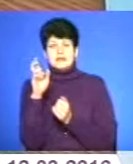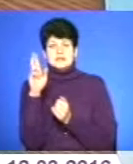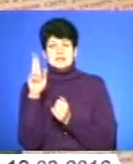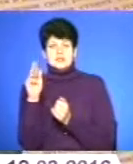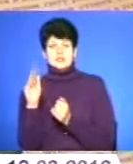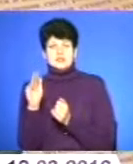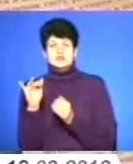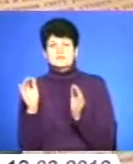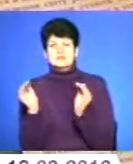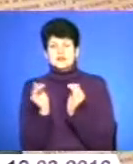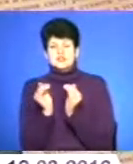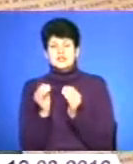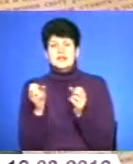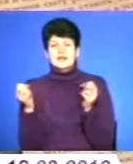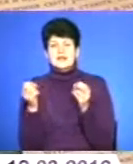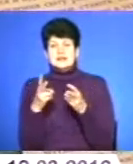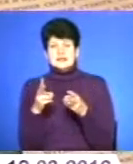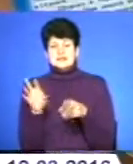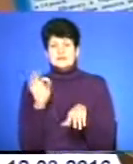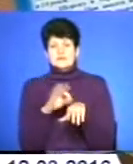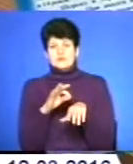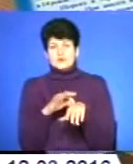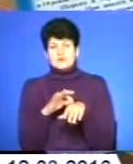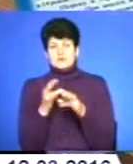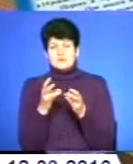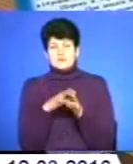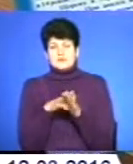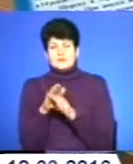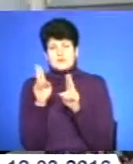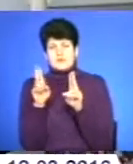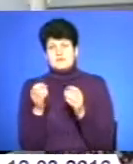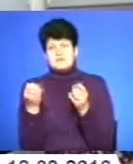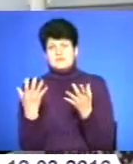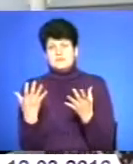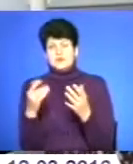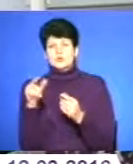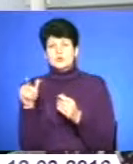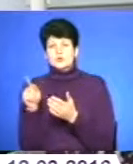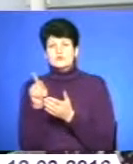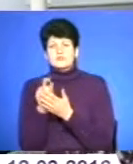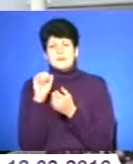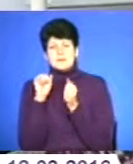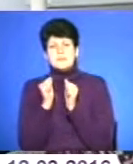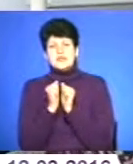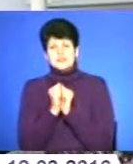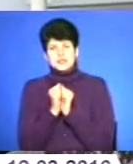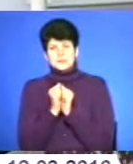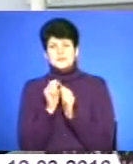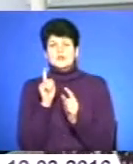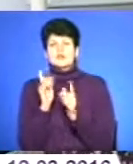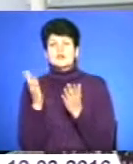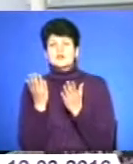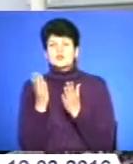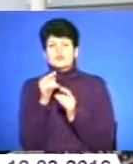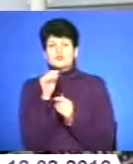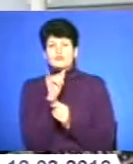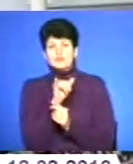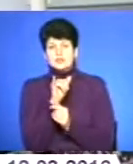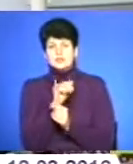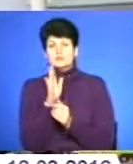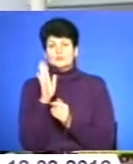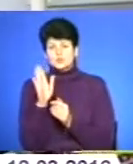зараження туберкульозом, достатньо дотримуватися простих правил. Люди повинні пам'ятати, що якщо вони